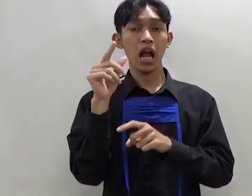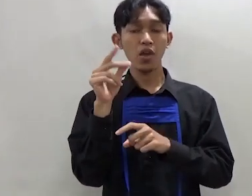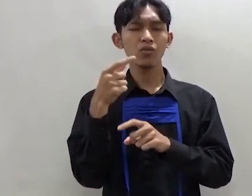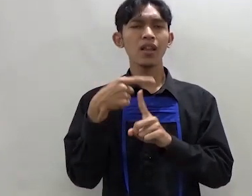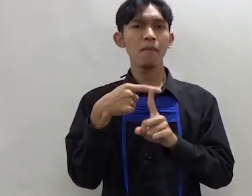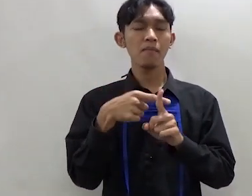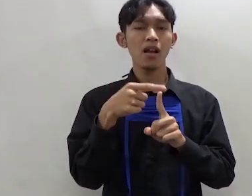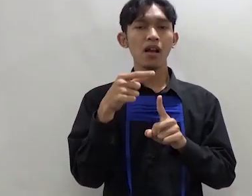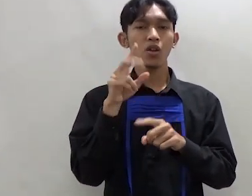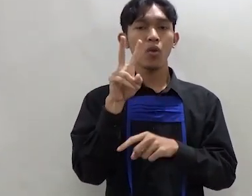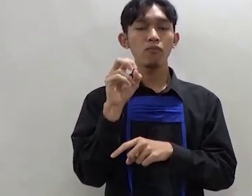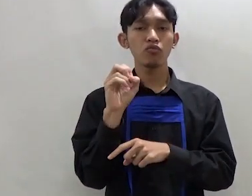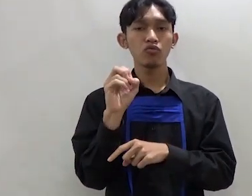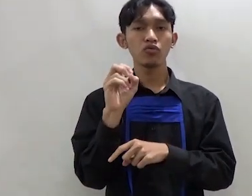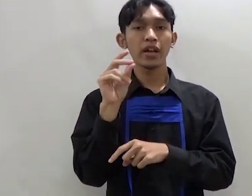Hal ini diambil untuk